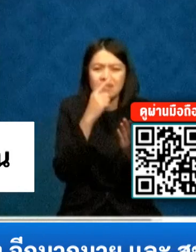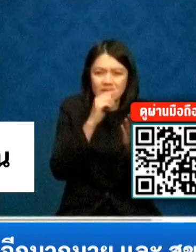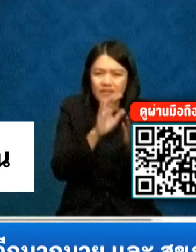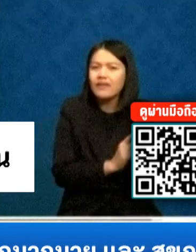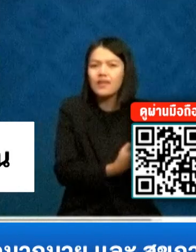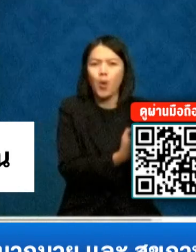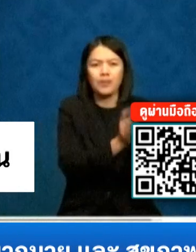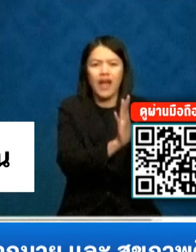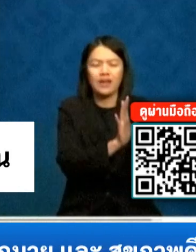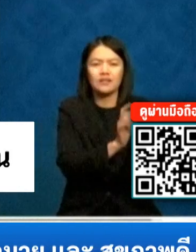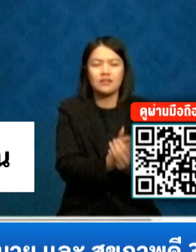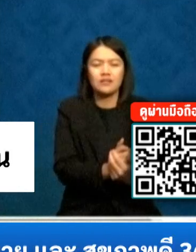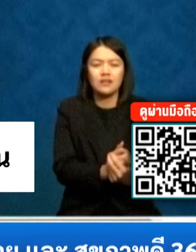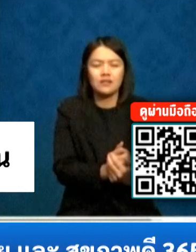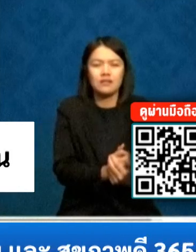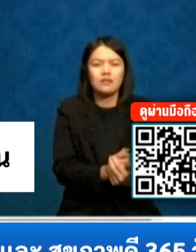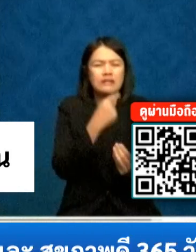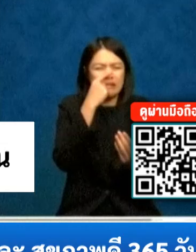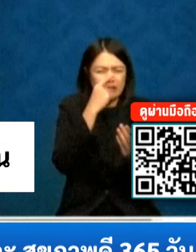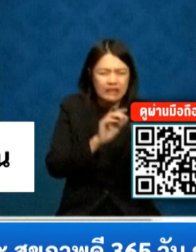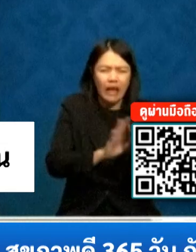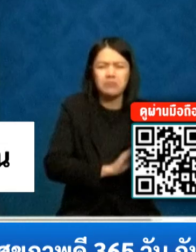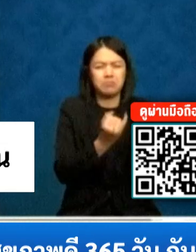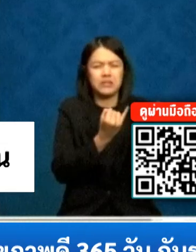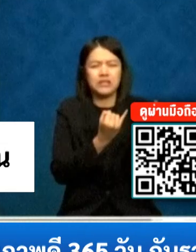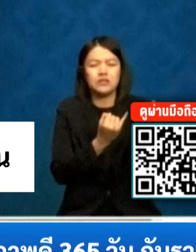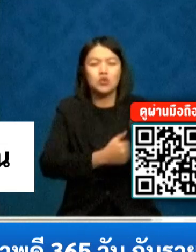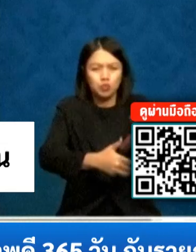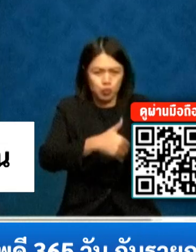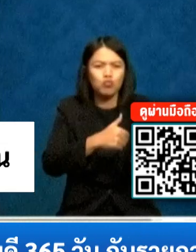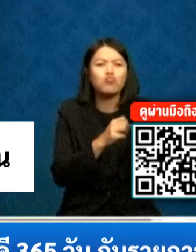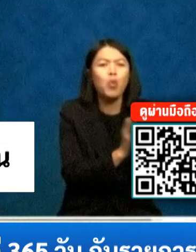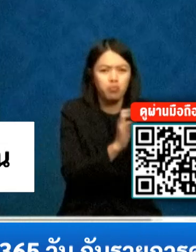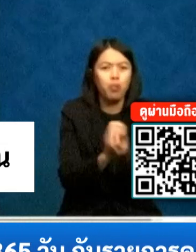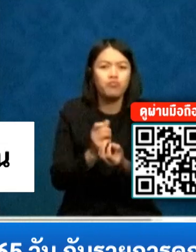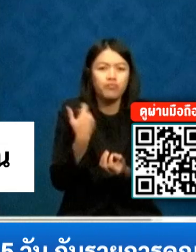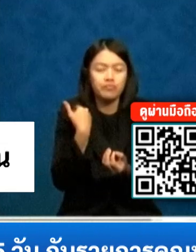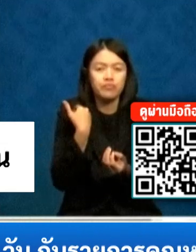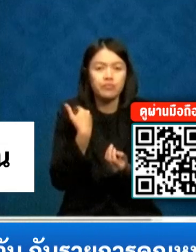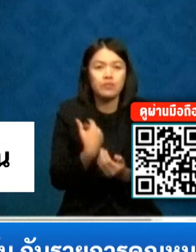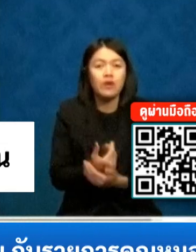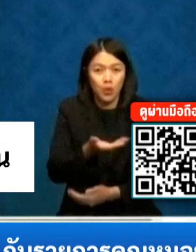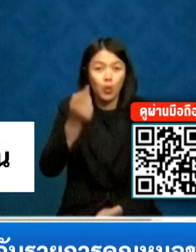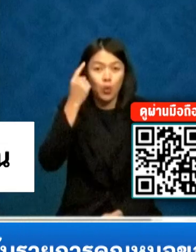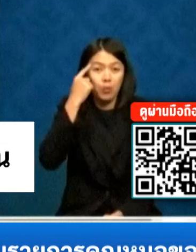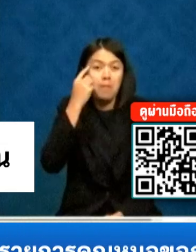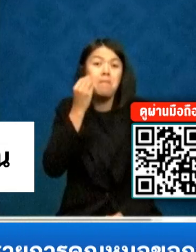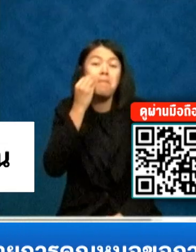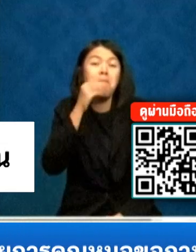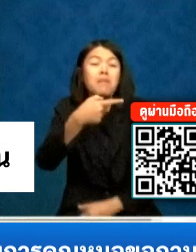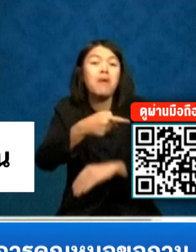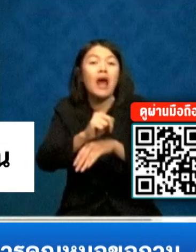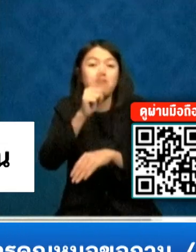ไทยพอประเทศไทยมันแย่มันก็แย่ไปถึงชาวบ้านท่านประธานรู้ไหมครับที่บ้านท่านประธานผมไม่ท